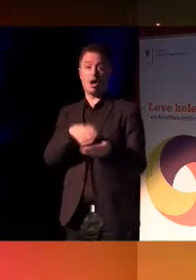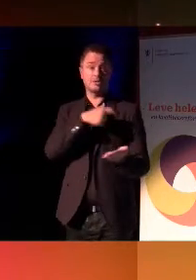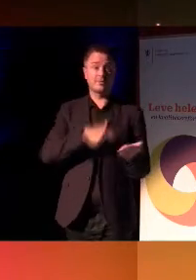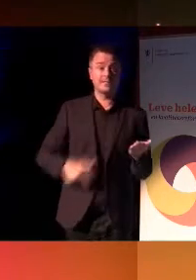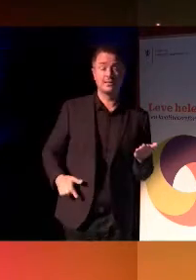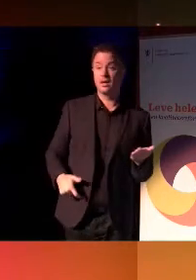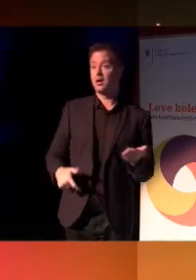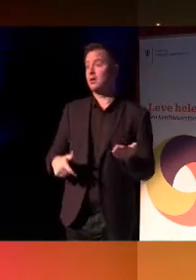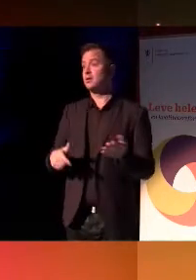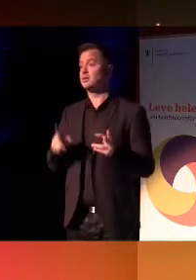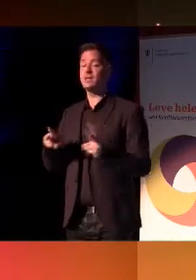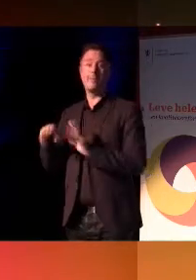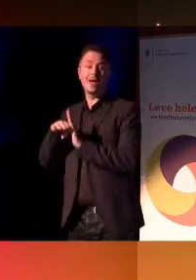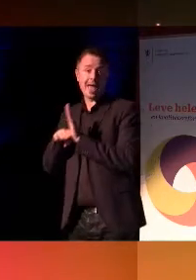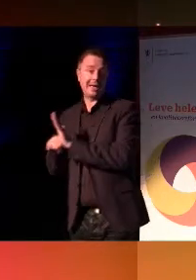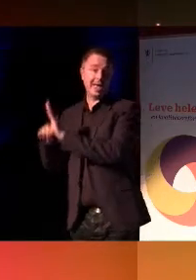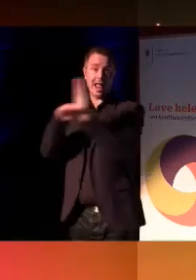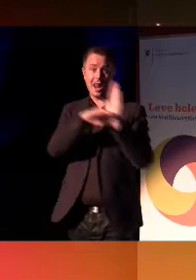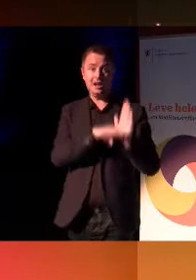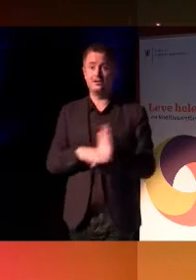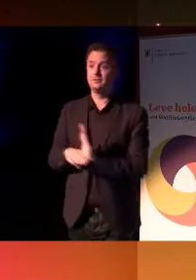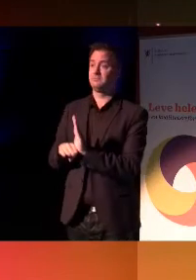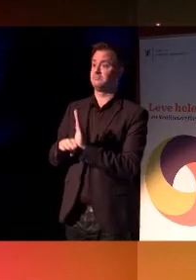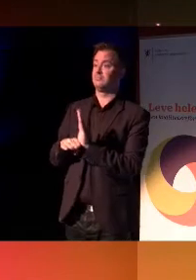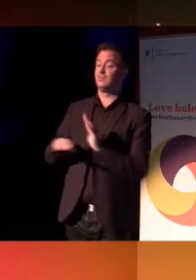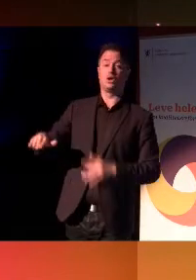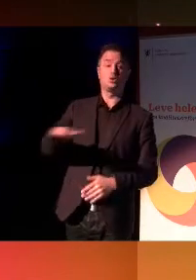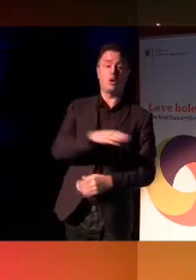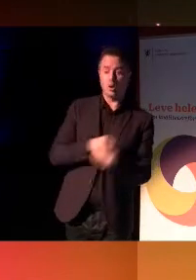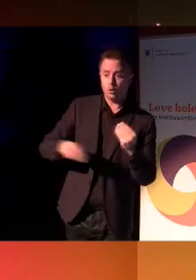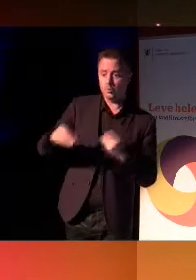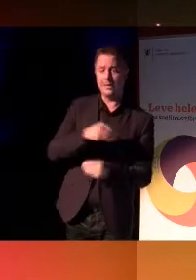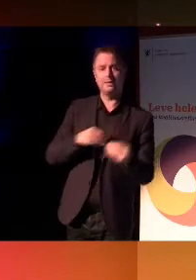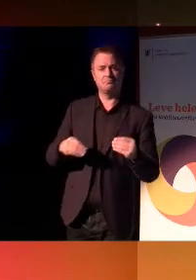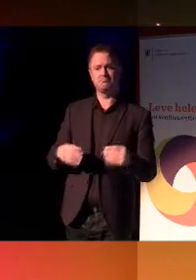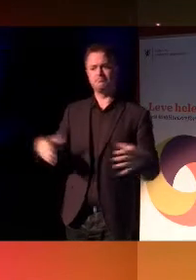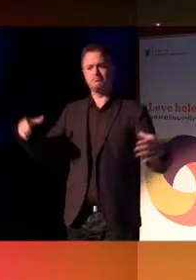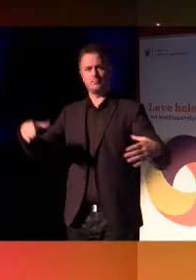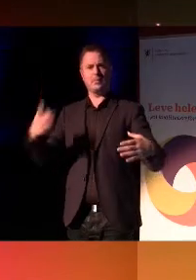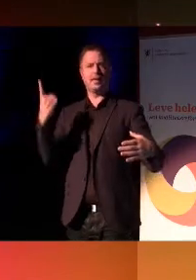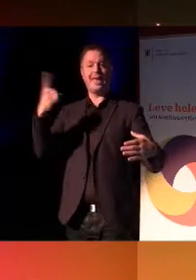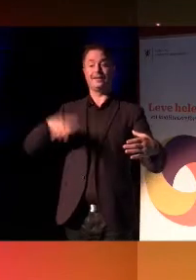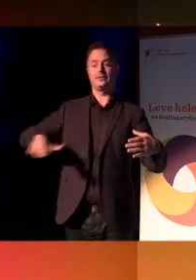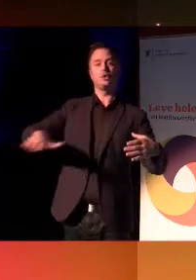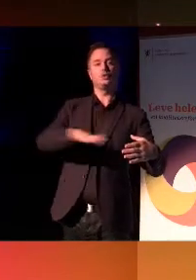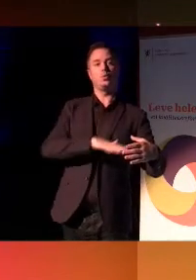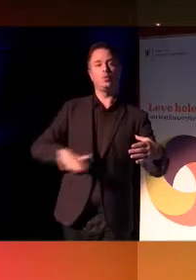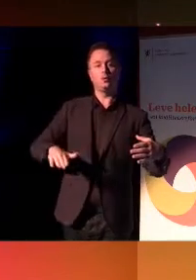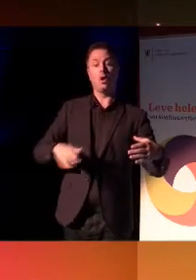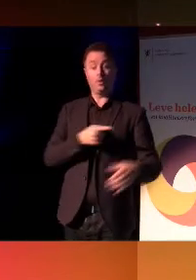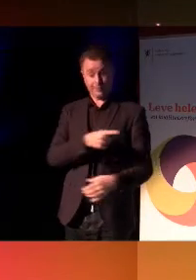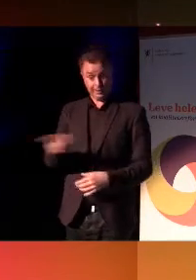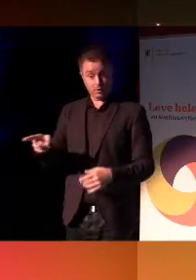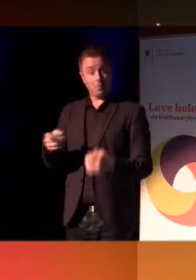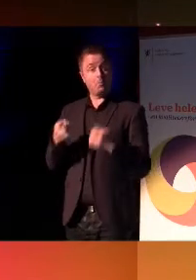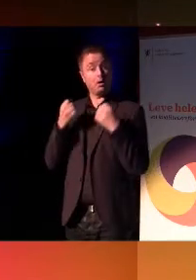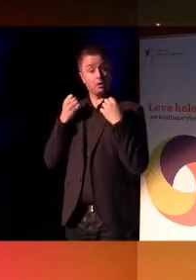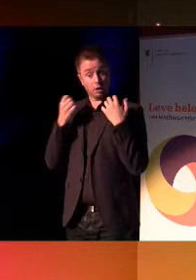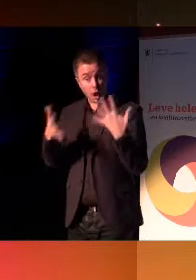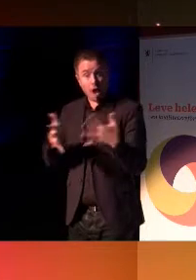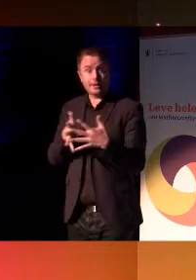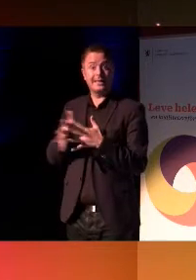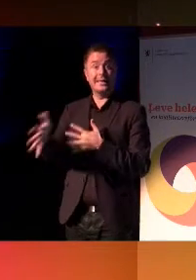samme nasjonaløkonomien, vi en nasjon. Hva det ved de som får det til? Og Bjørn Gullvåg var innom